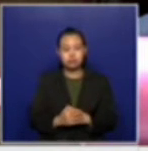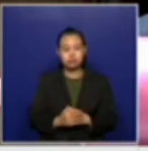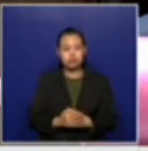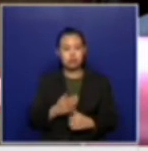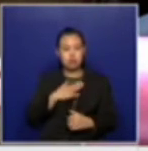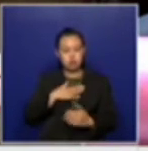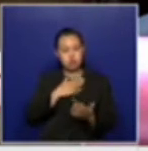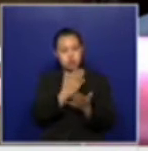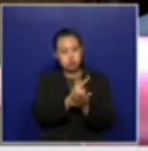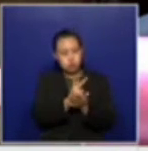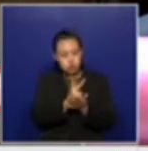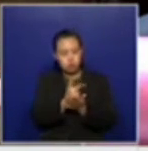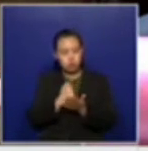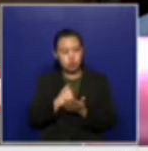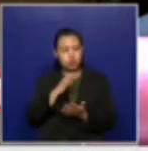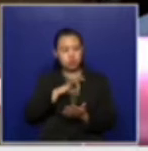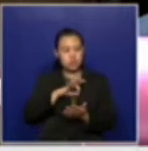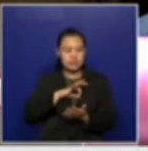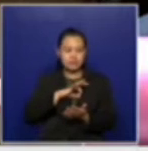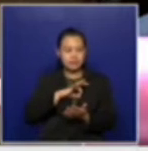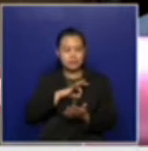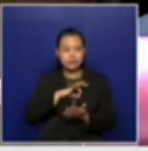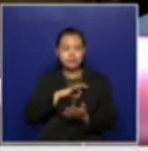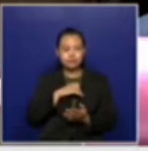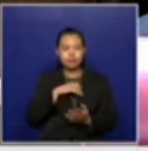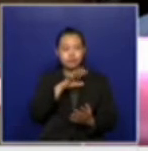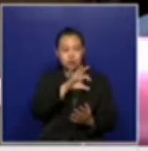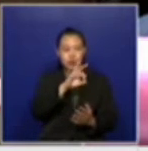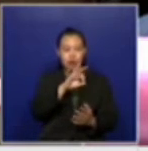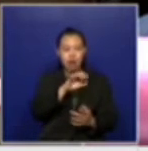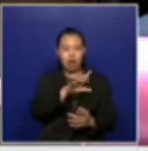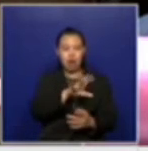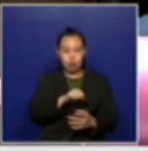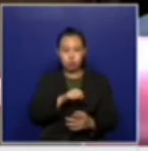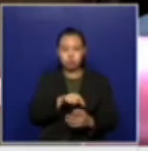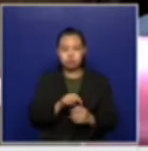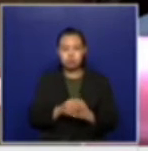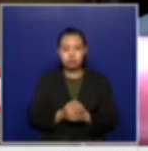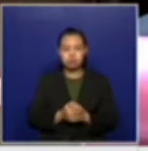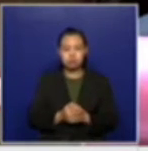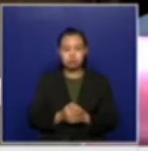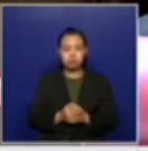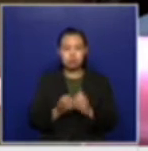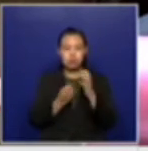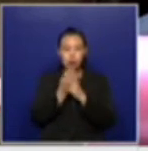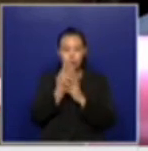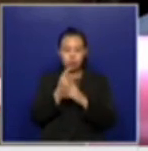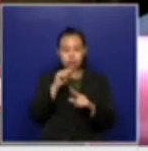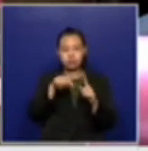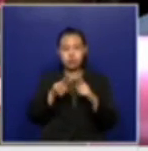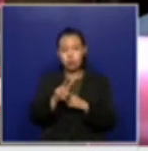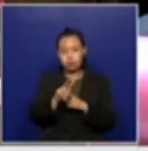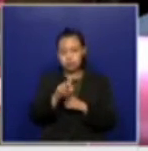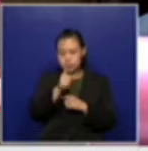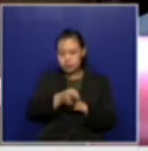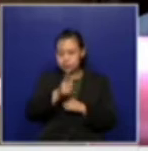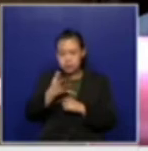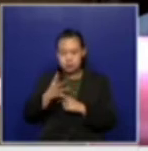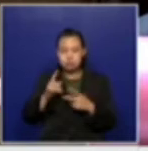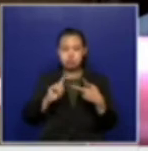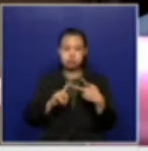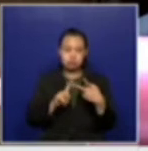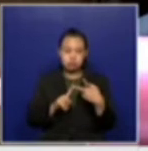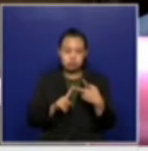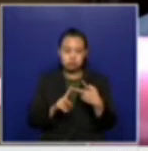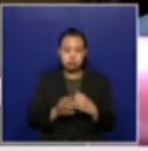างเลือกในการขอสินเชื่อประการที่2ถามว่าดอกเบี้ย 2% นั้นจริงหรือไม่ลูกค้า SME